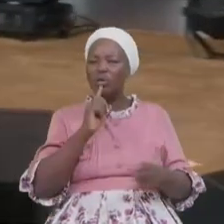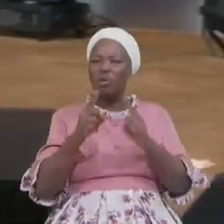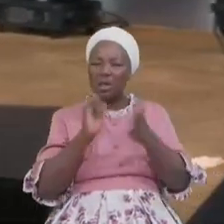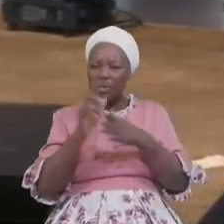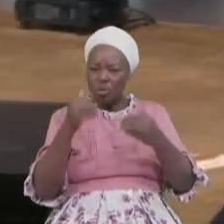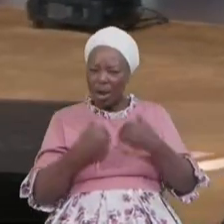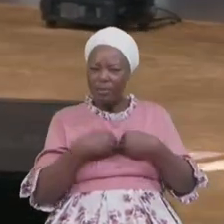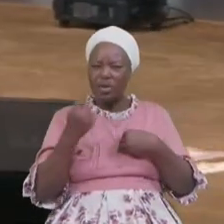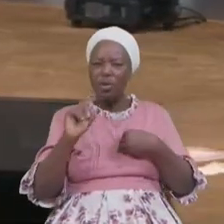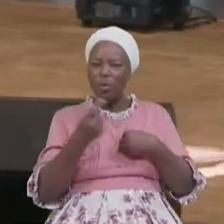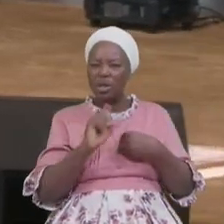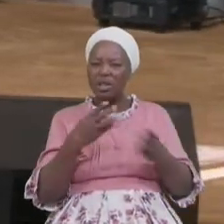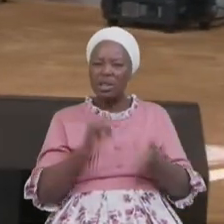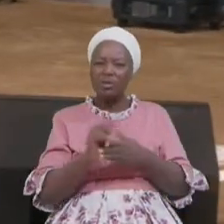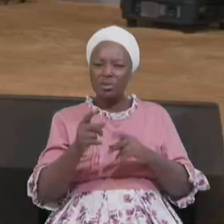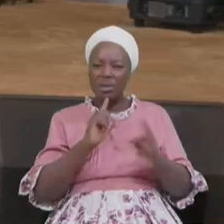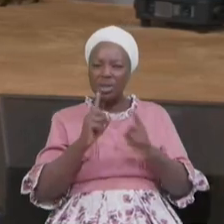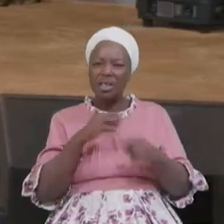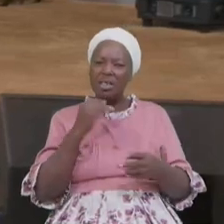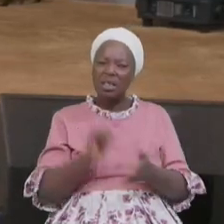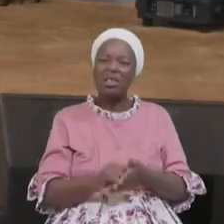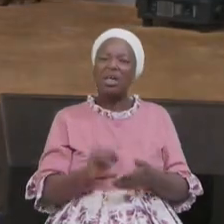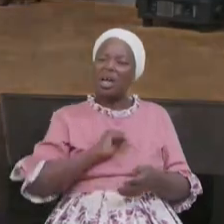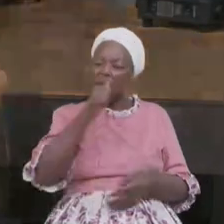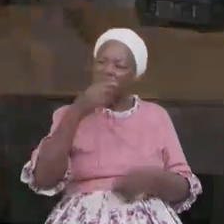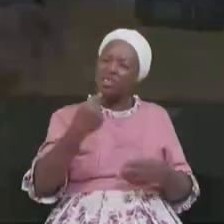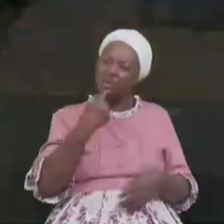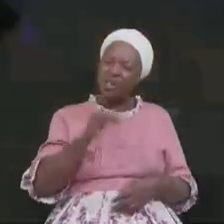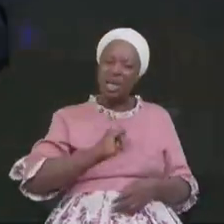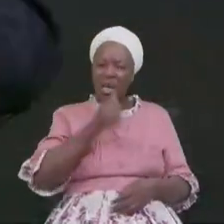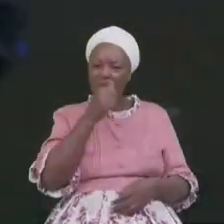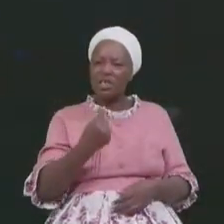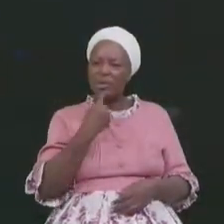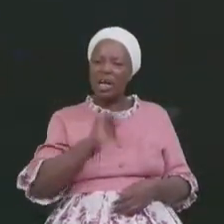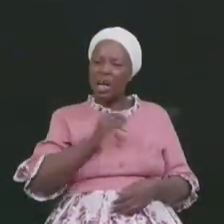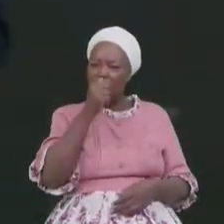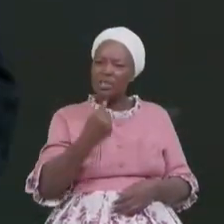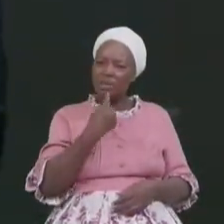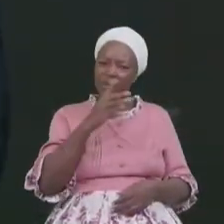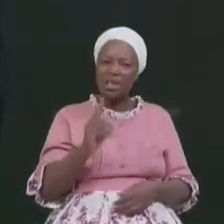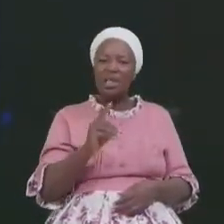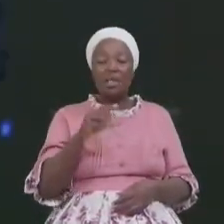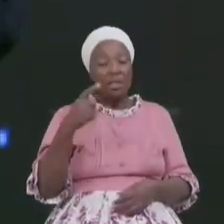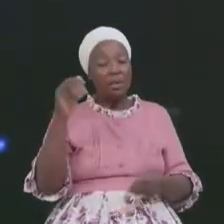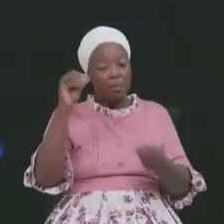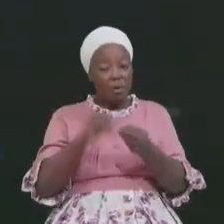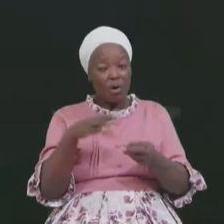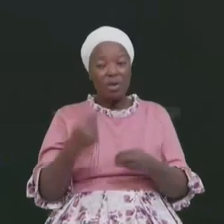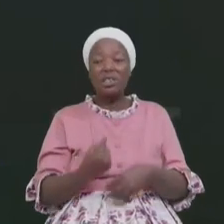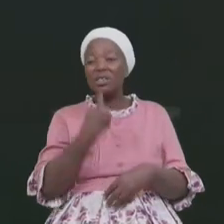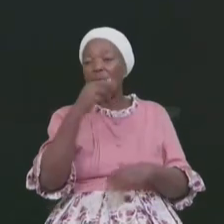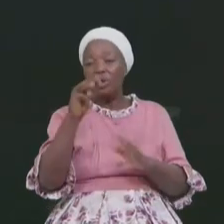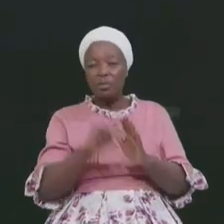la seule chose que vous dites, oh, ils m'ont déçu, je suis déçu, plus la déception